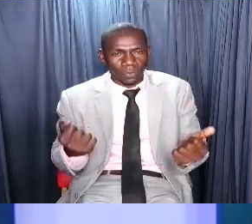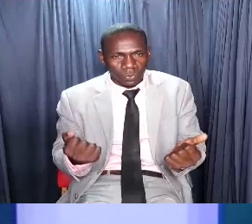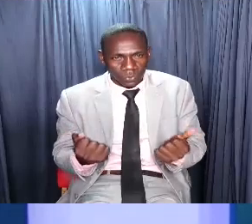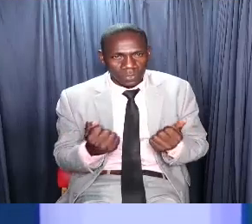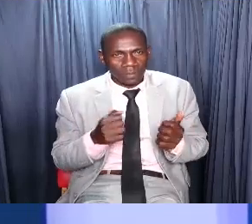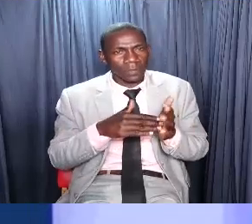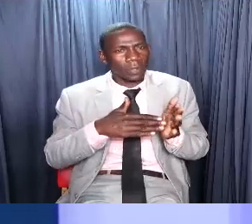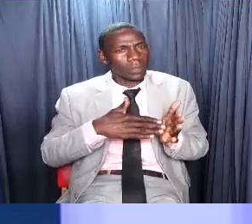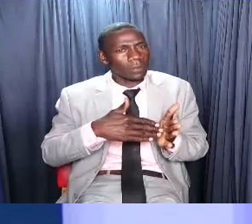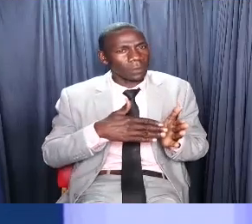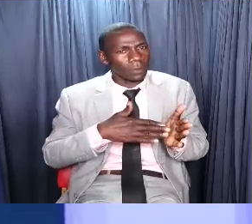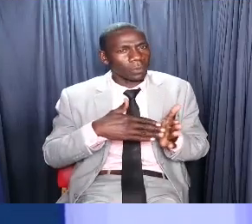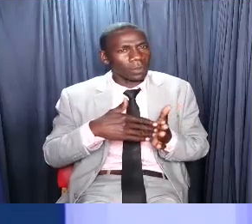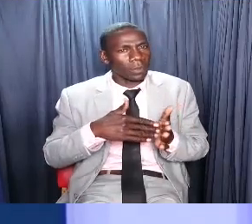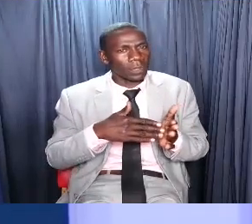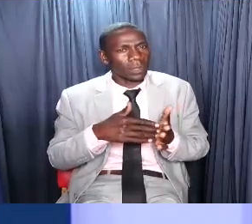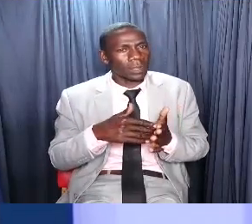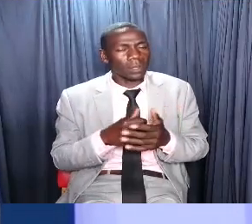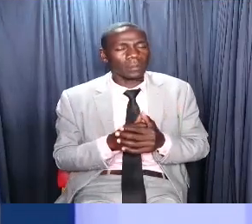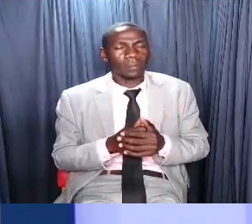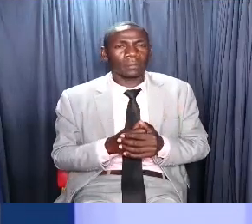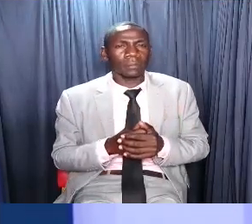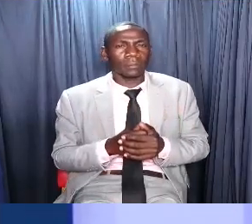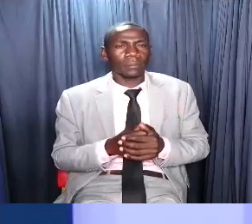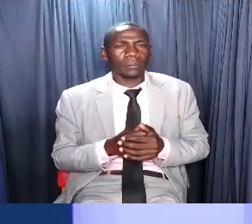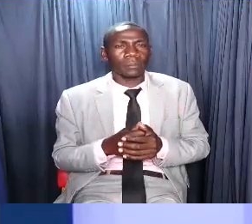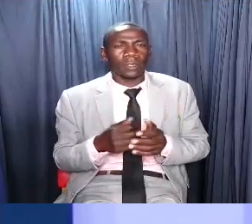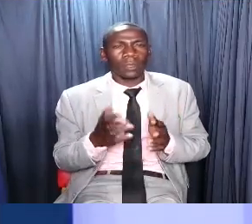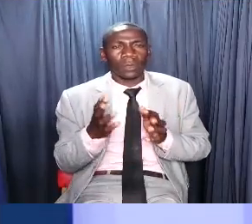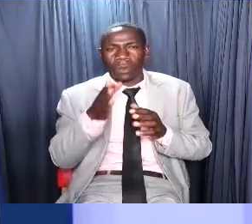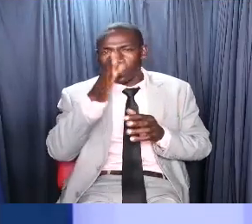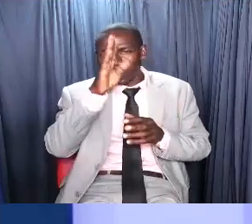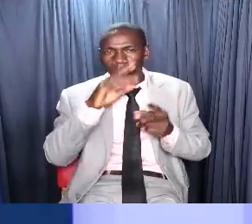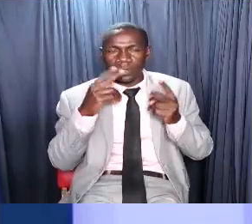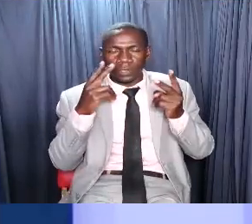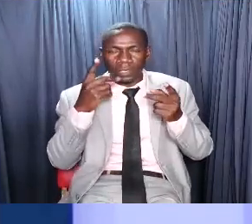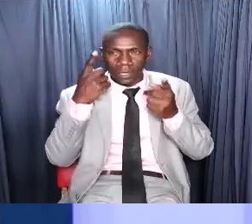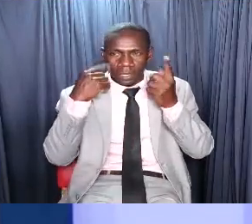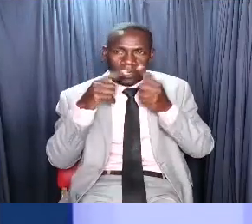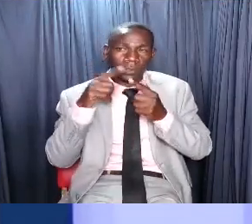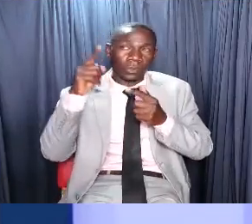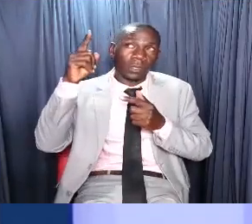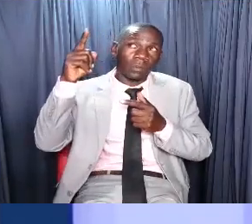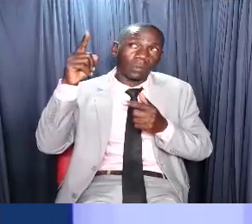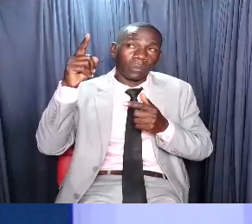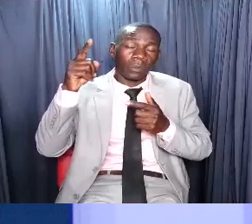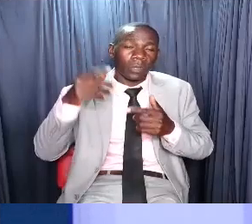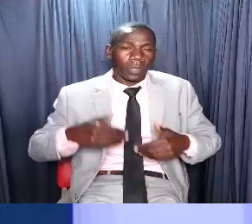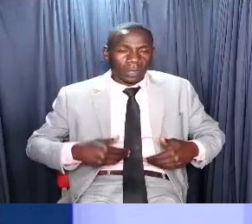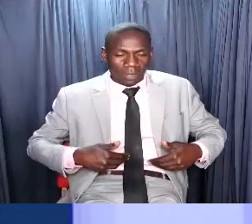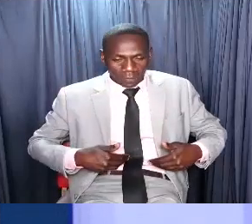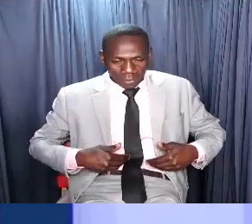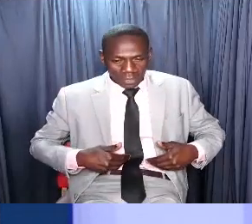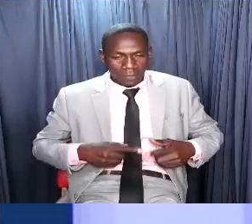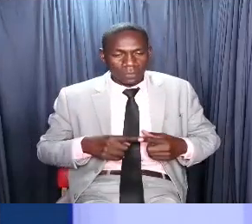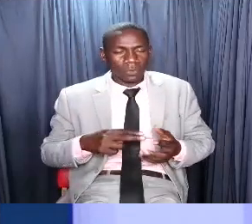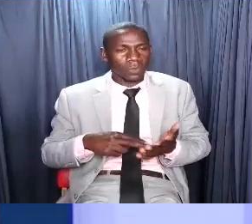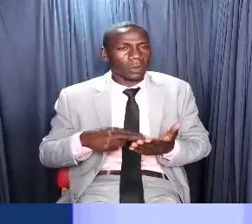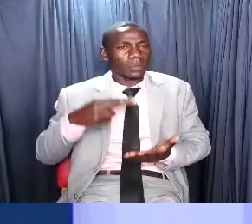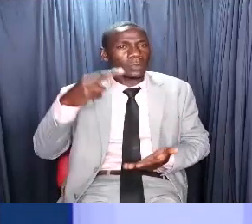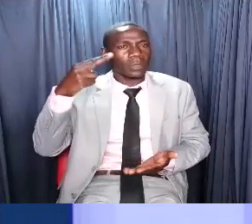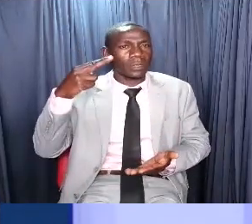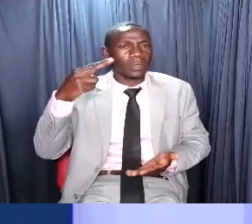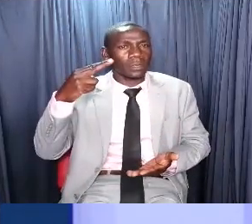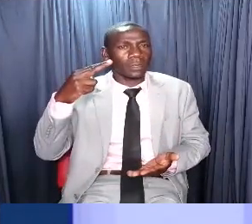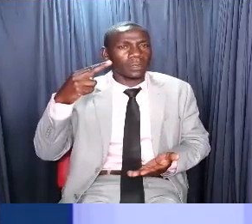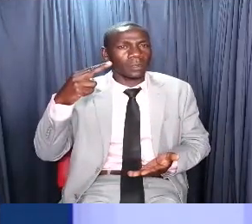wanyonge. And Jesus who came to save the frail. Mungu akikuona unalilia yeye. God to see you crying at him. Na una njaa ya kuinuka. And you're hungry to be